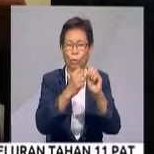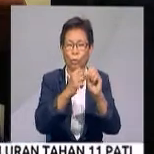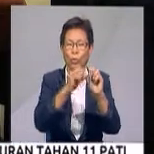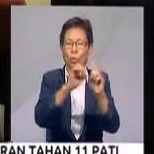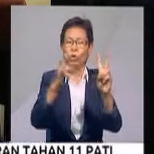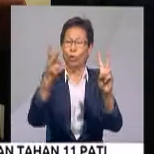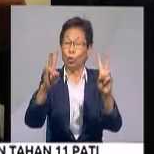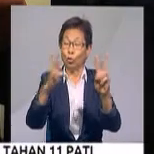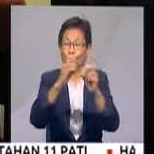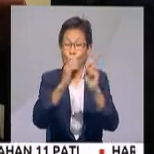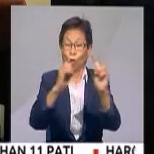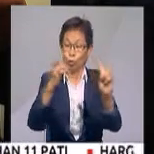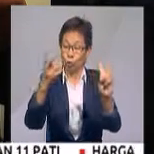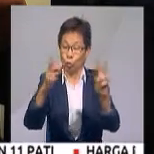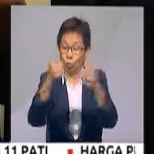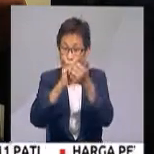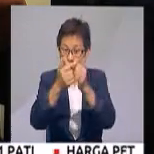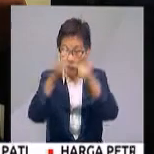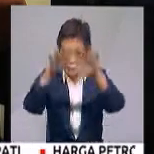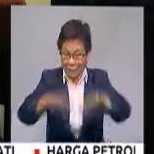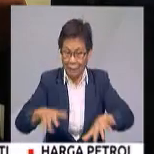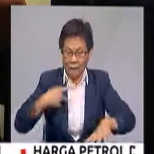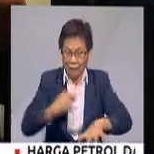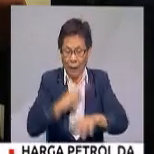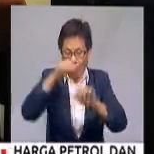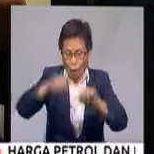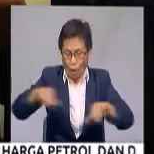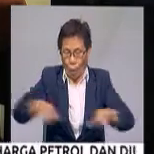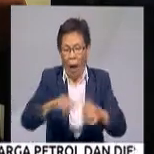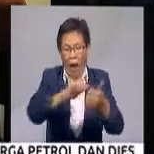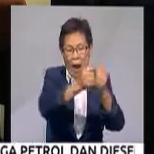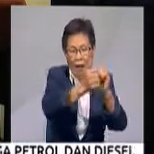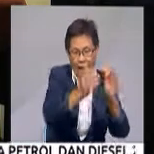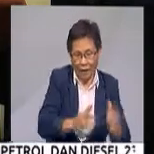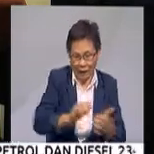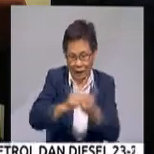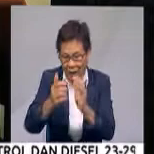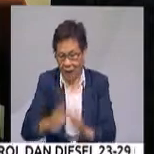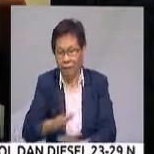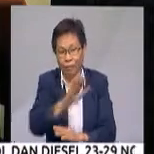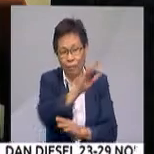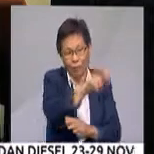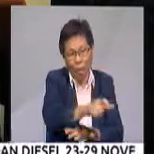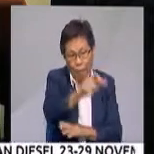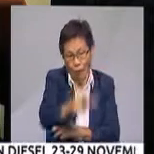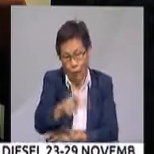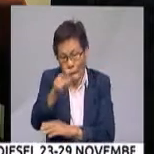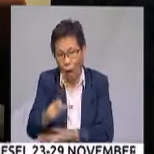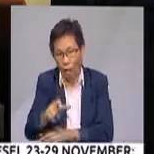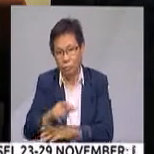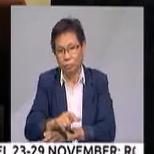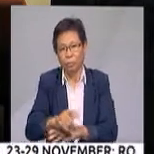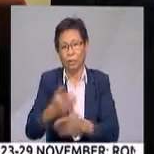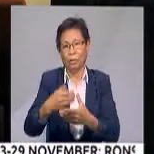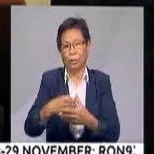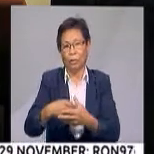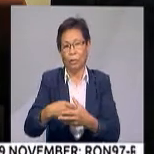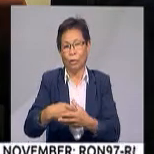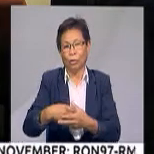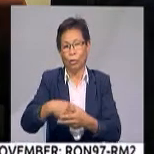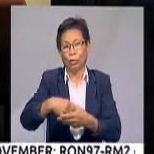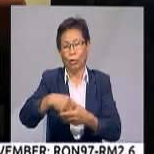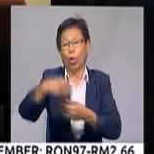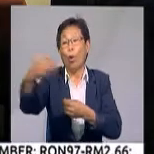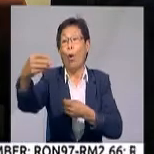2017. Tetapi apa yang kita boleh buat ialah menentukan bahawa atlet-atlet kita mereka berada, kontinjen kita berada di luar